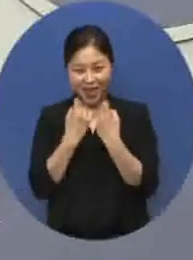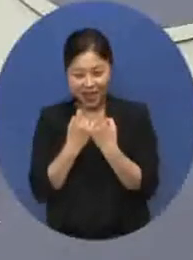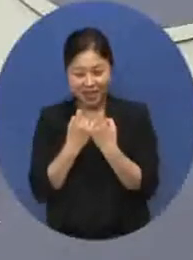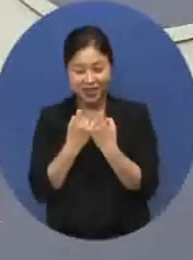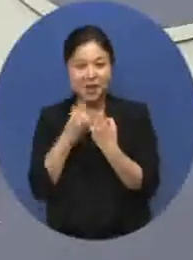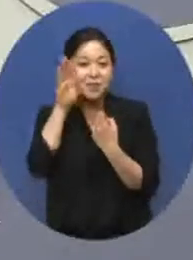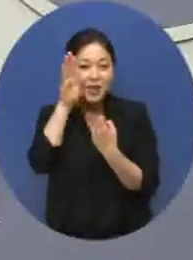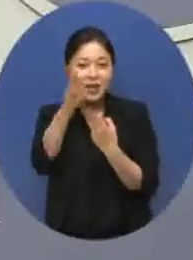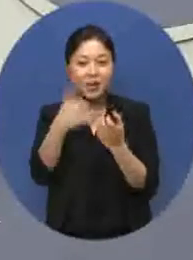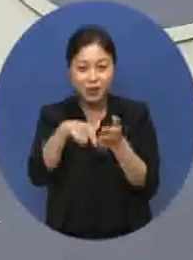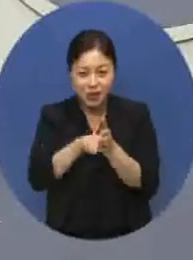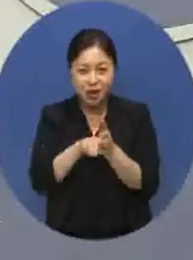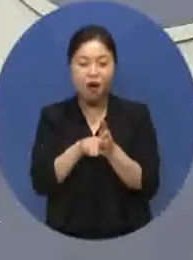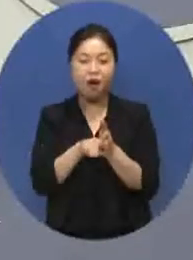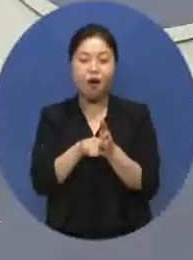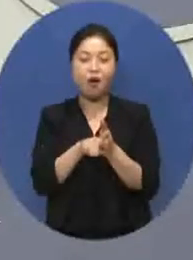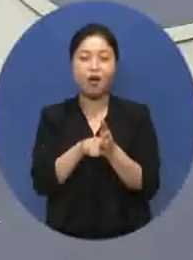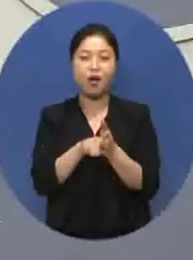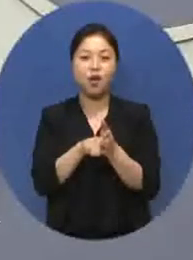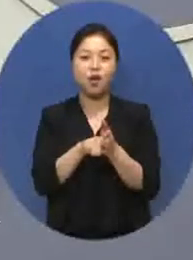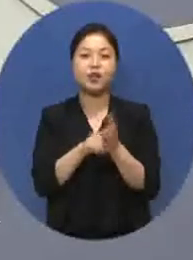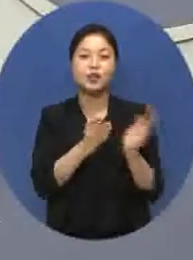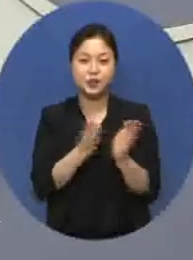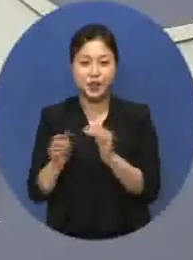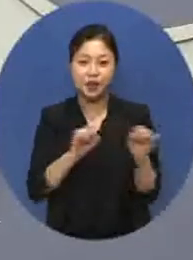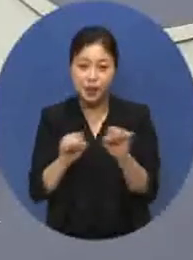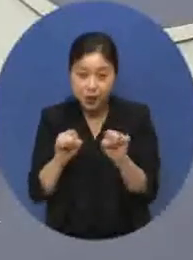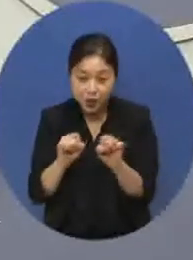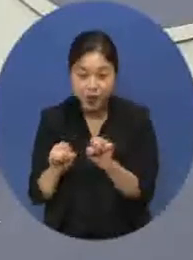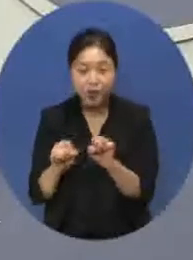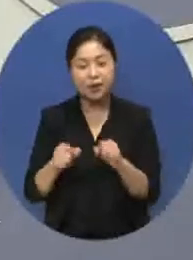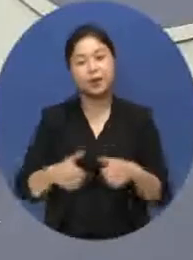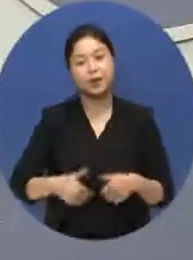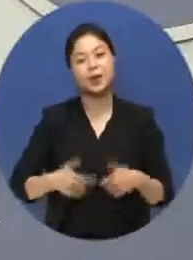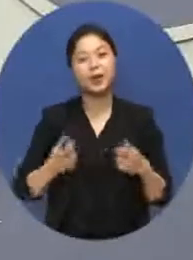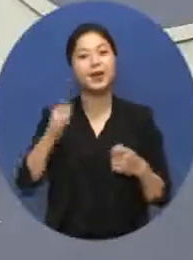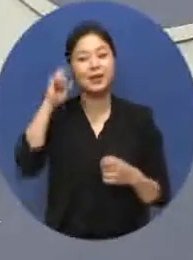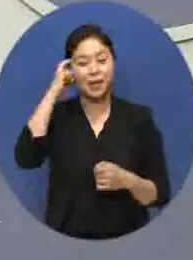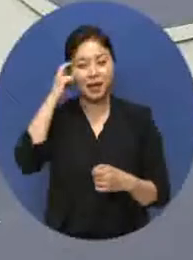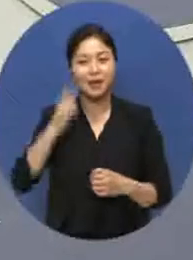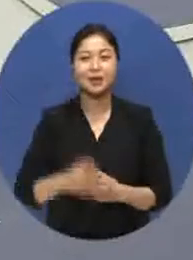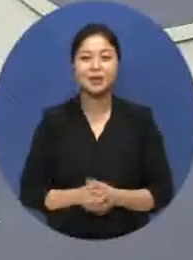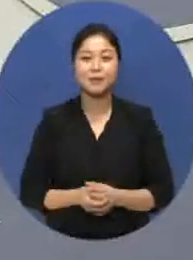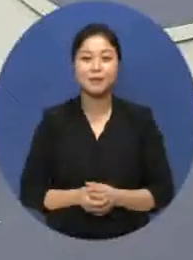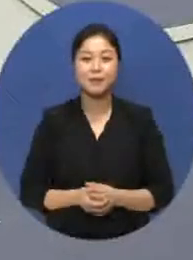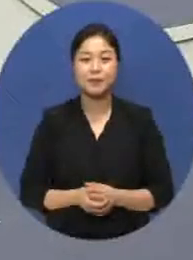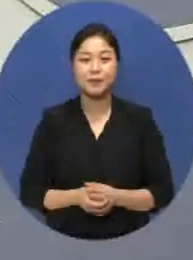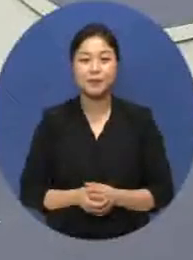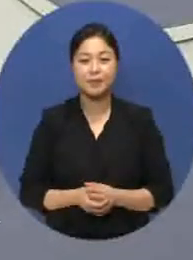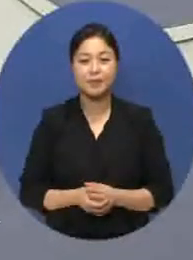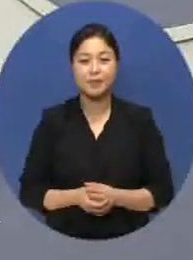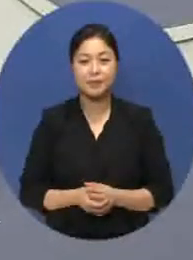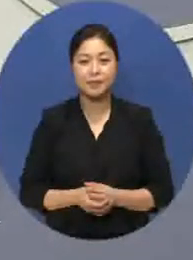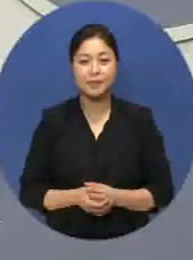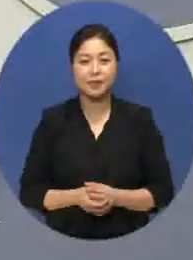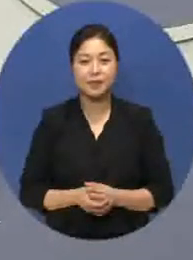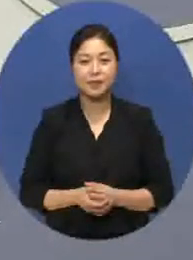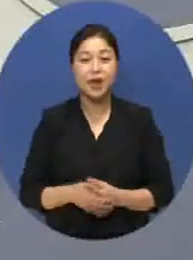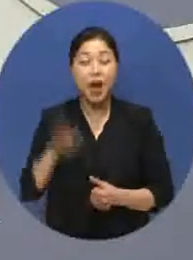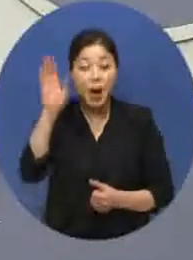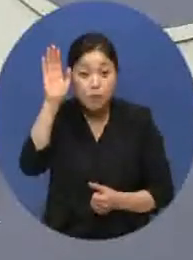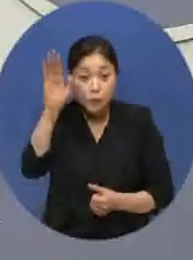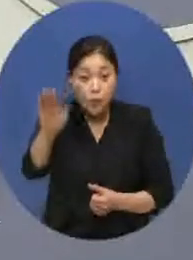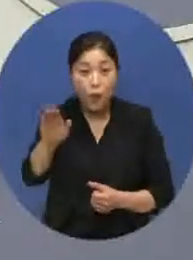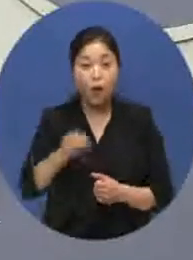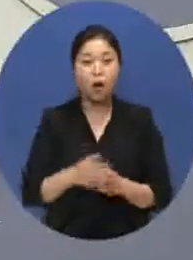내일을 위해서라도 내일을 준비하는 것은 필요하다라고 생각을 하고요. 앞으로 모든